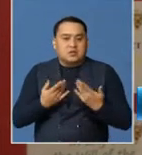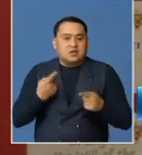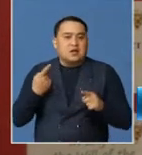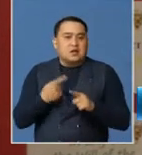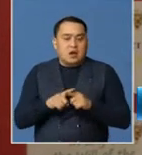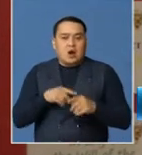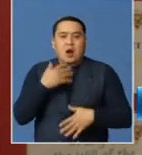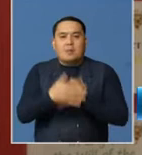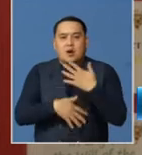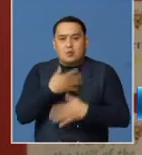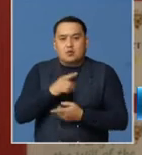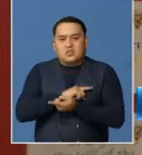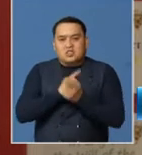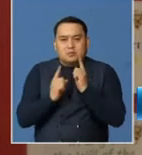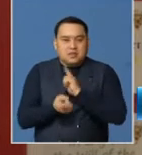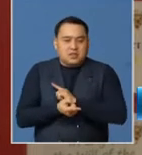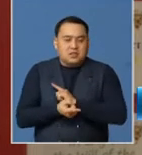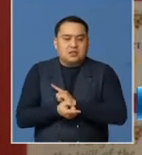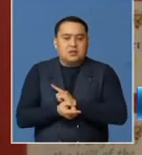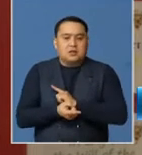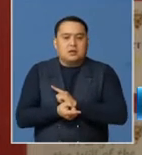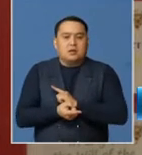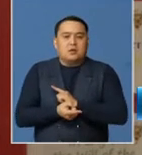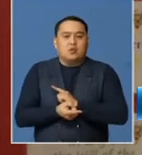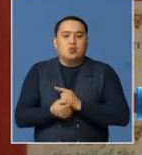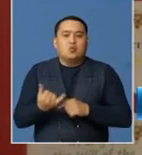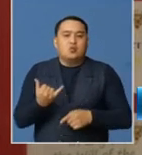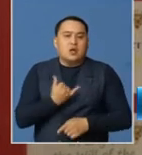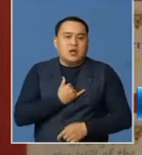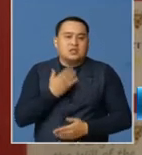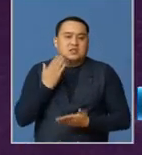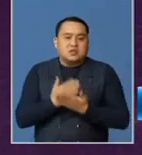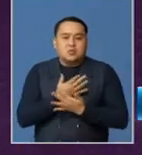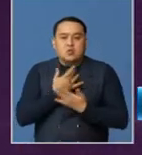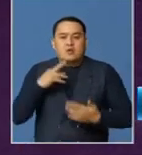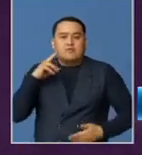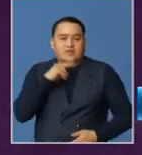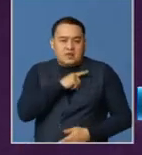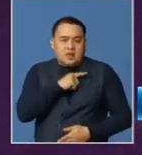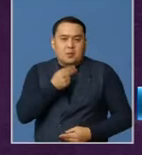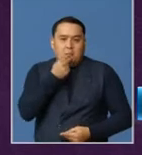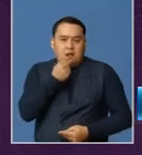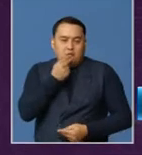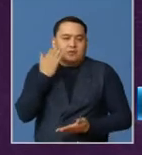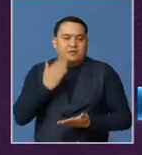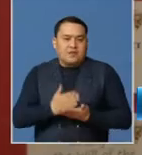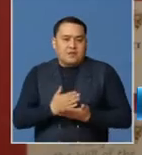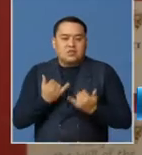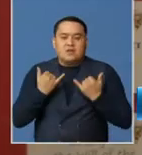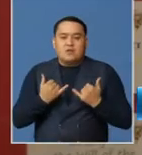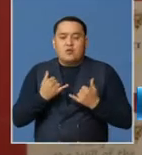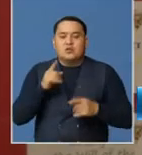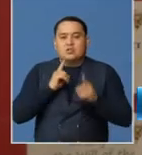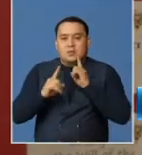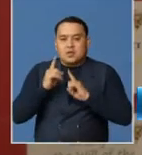технологическая обработка изменилась. И, конечно же, на рынке у нас появились очень много вредных продуктов питания. А в сегодняшнем